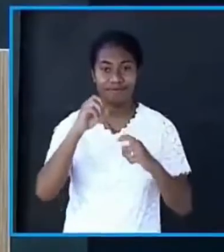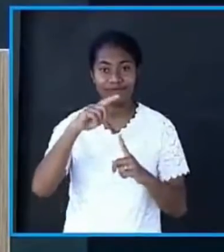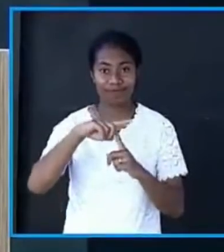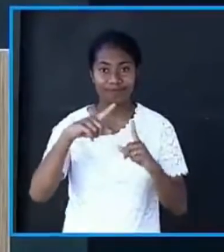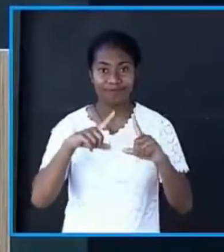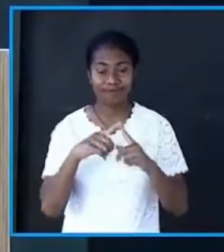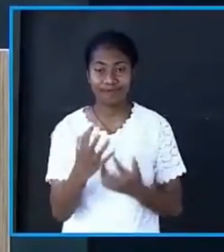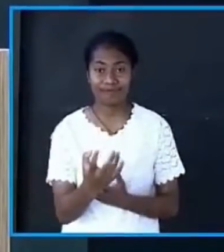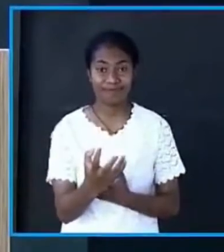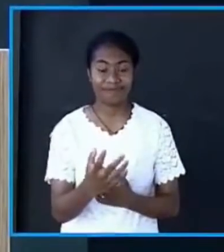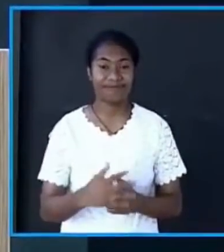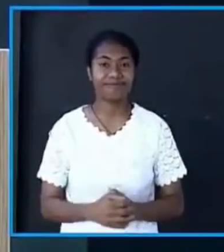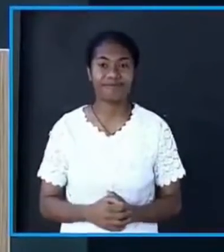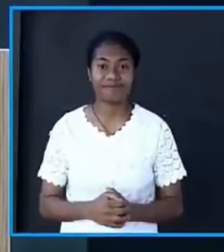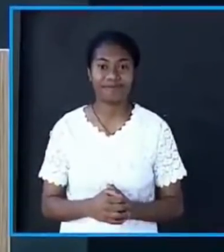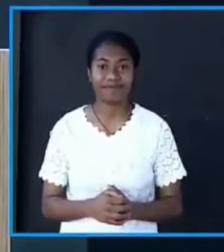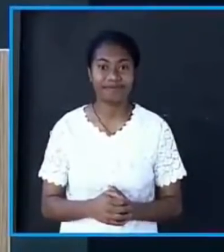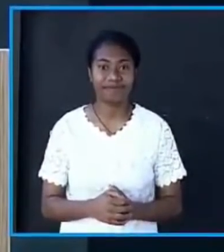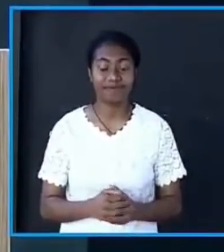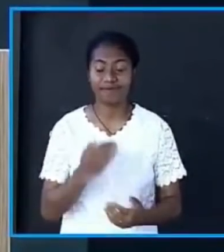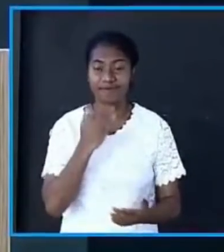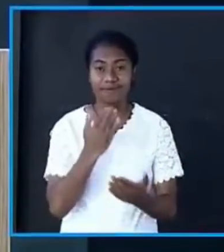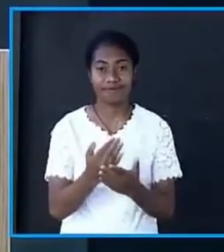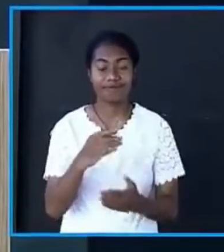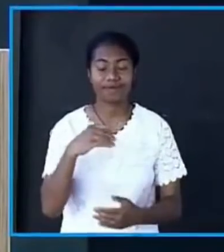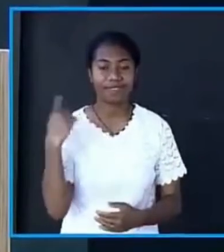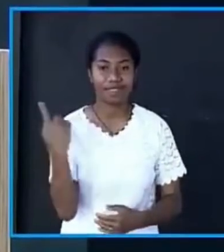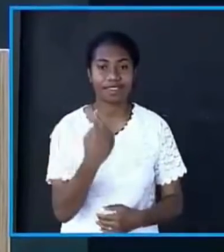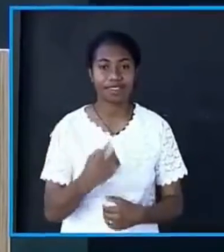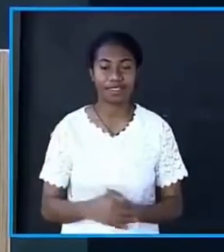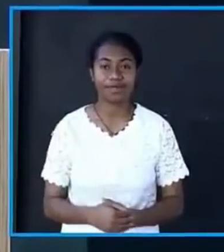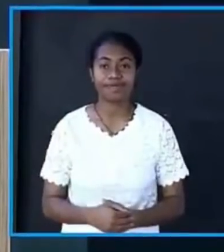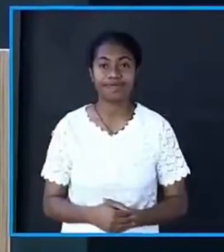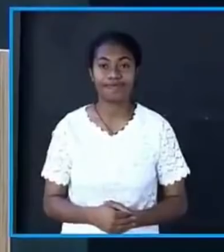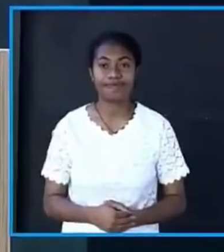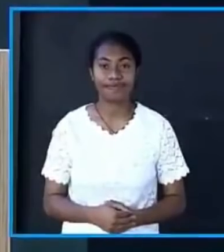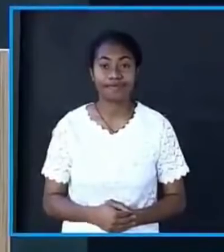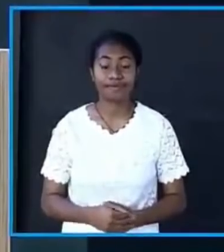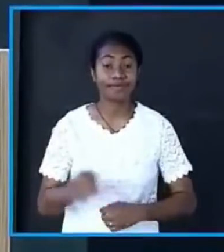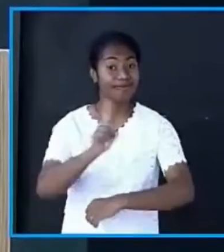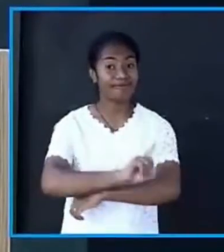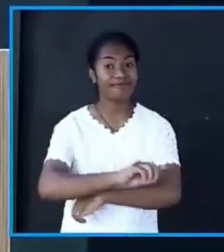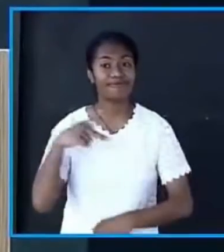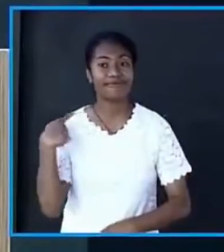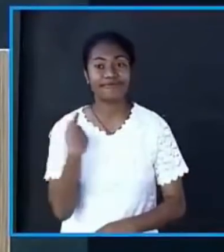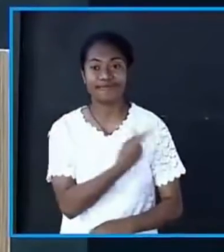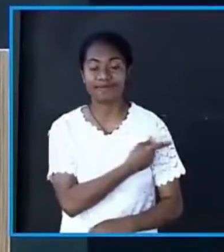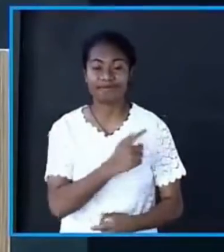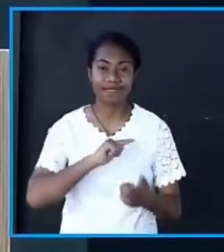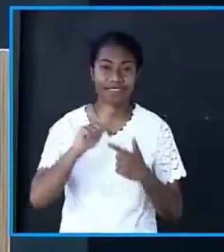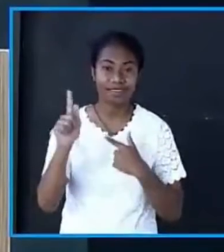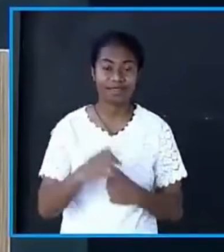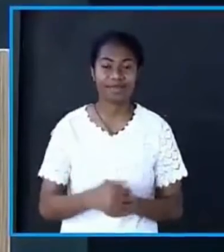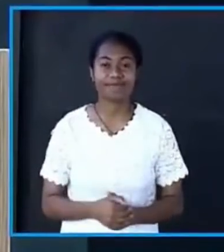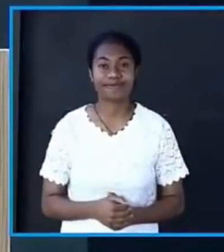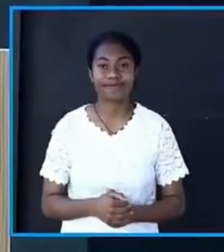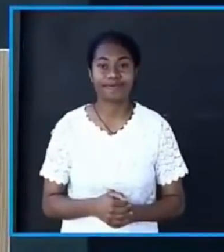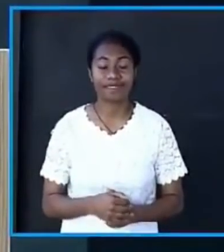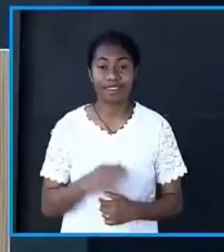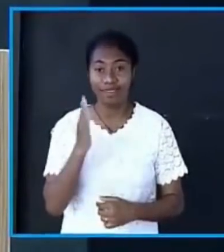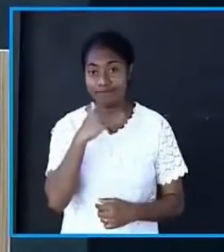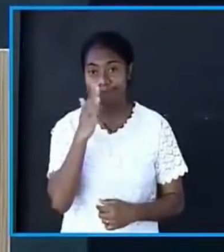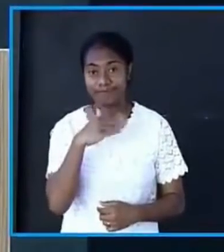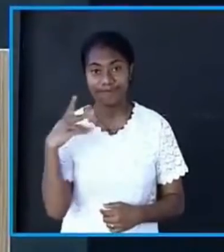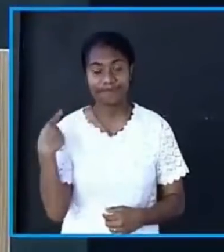kota Kupang dari luar negeri salam sejahtera buat saudara sekalian hari ini kita melanjutkan pembahasan